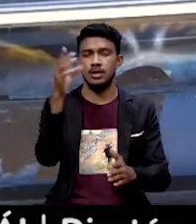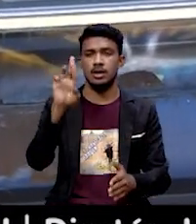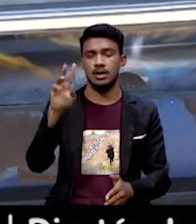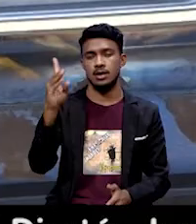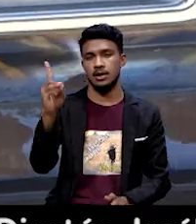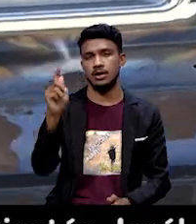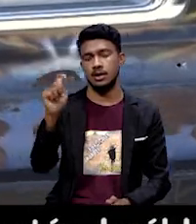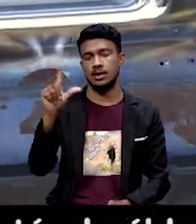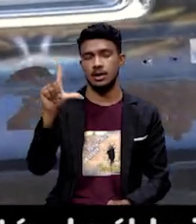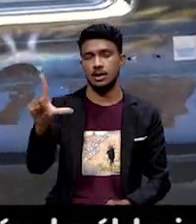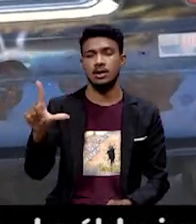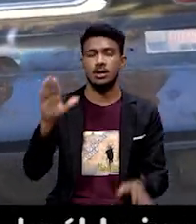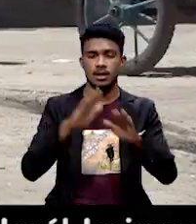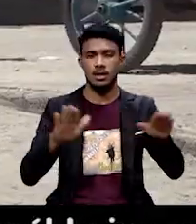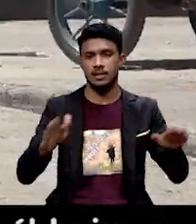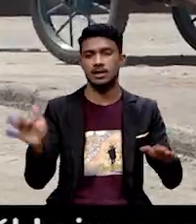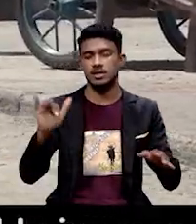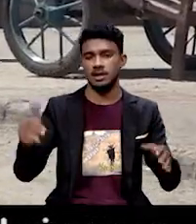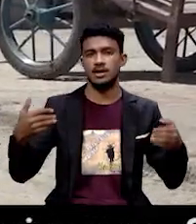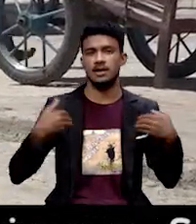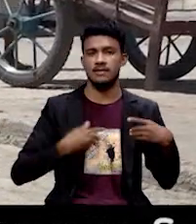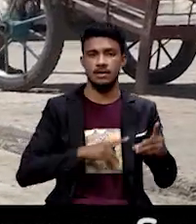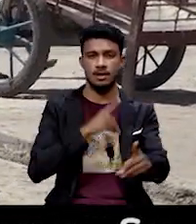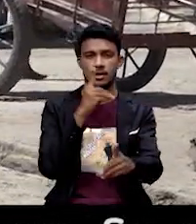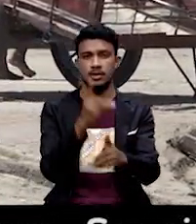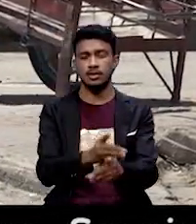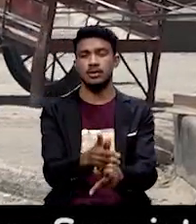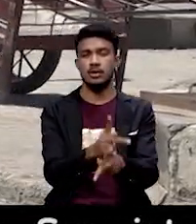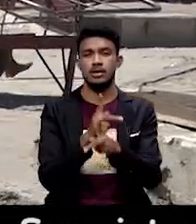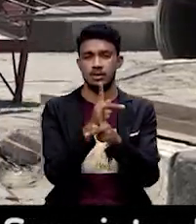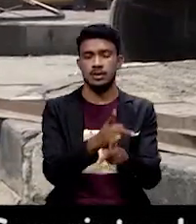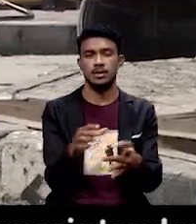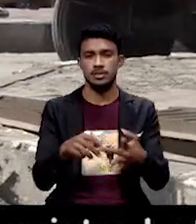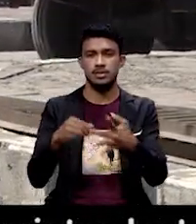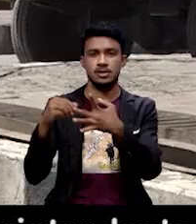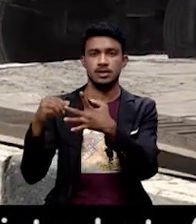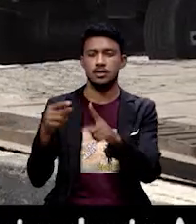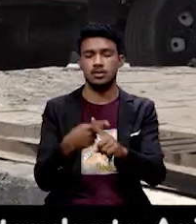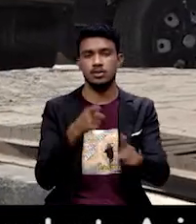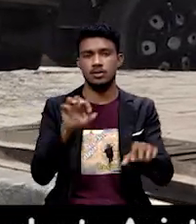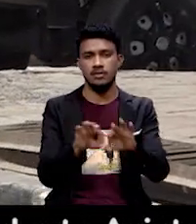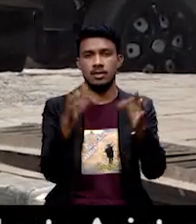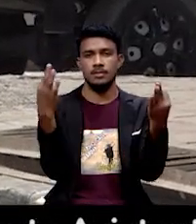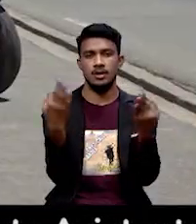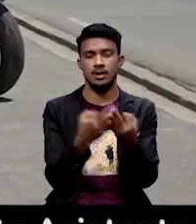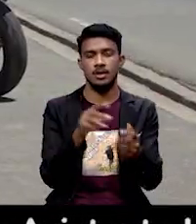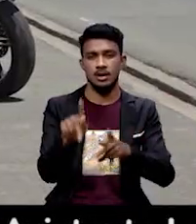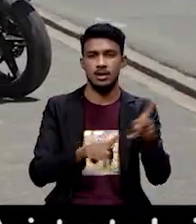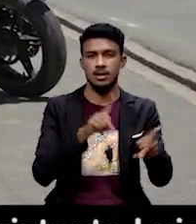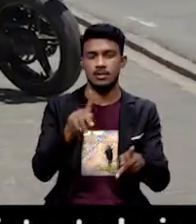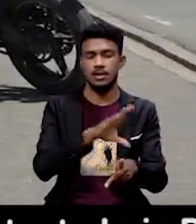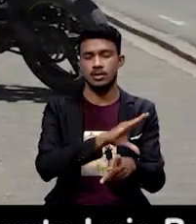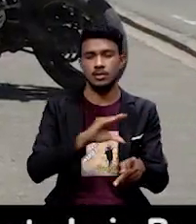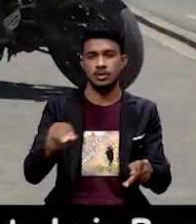RDTL hateteng labarik sira iha direitu ba proteção especial husi familia komunidade no